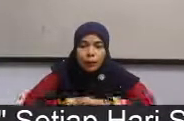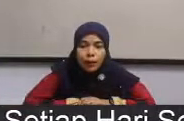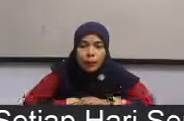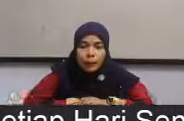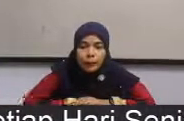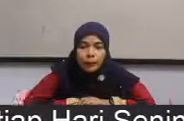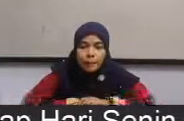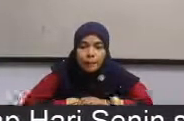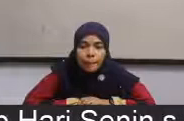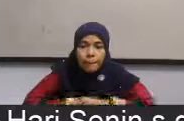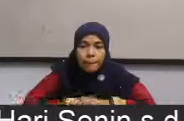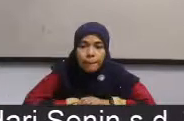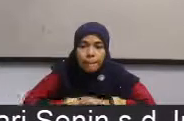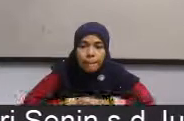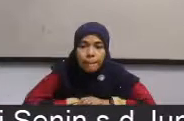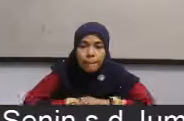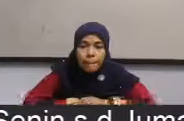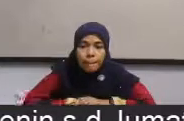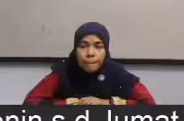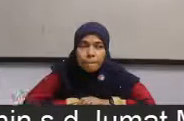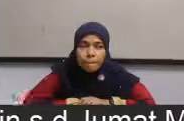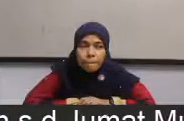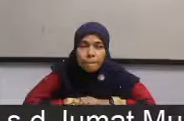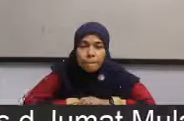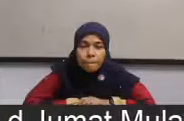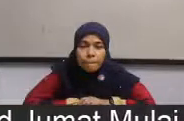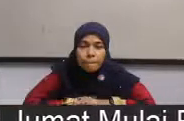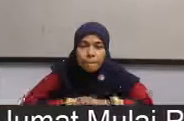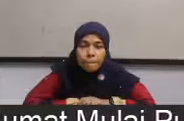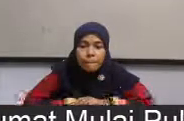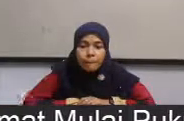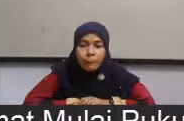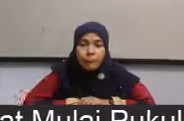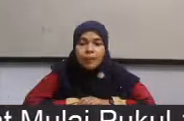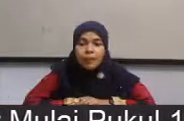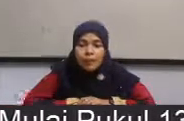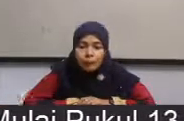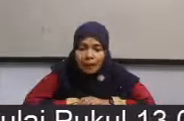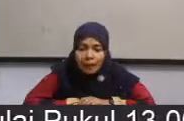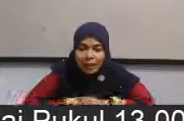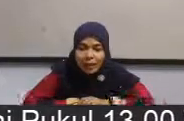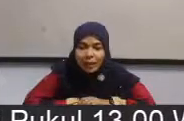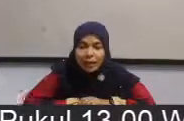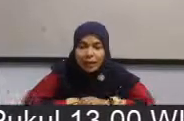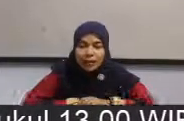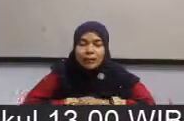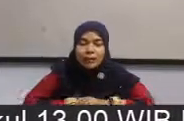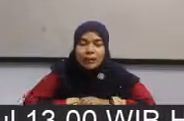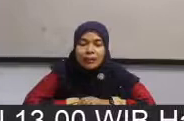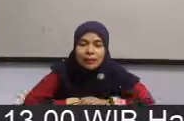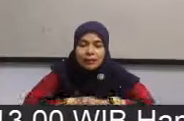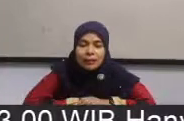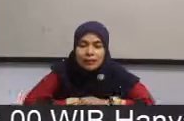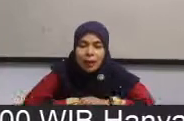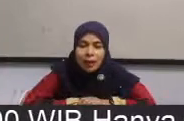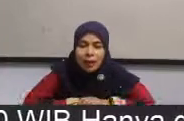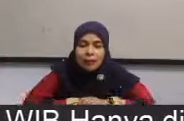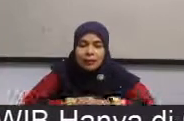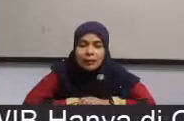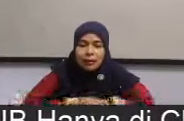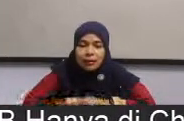perubahan Hai gunakan sosial budaya sosial budaya Hai